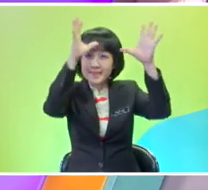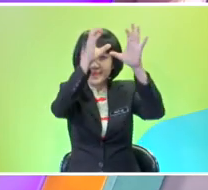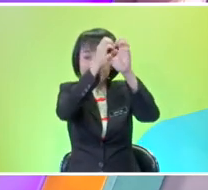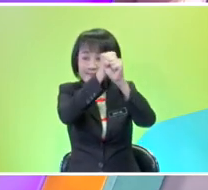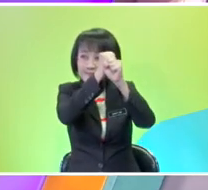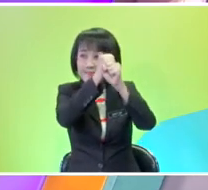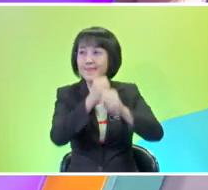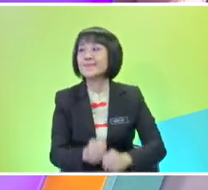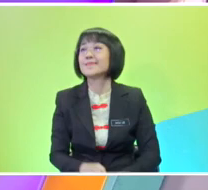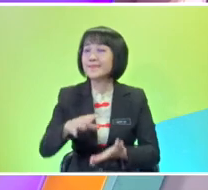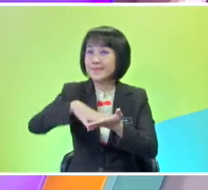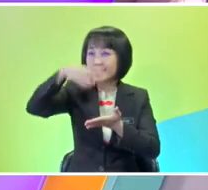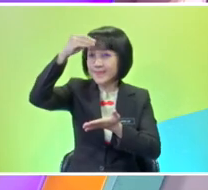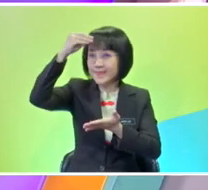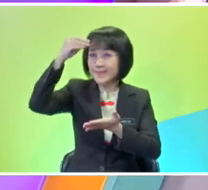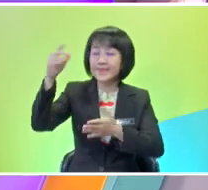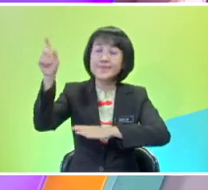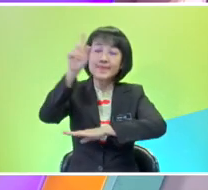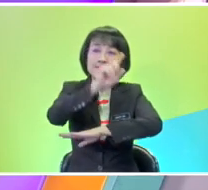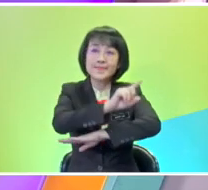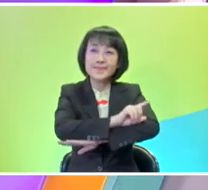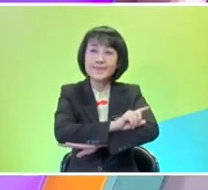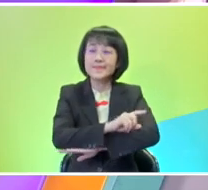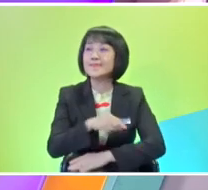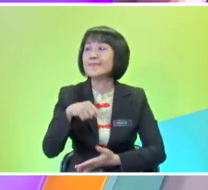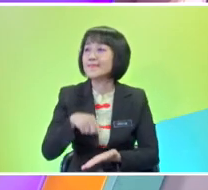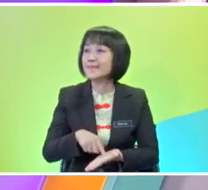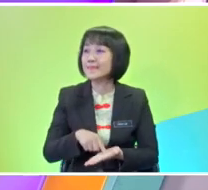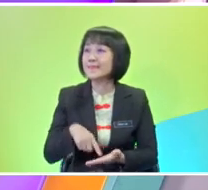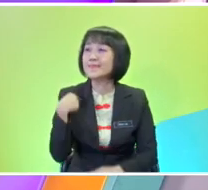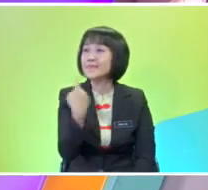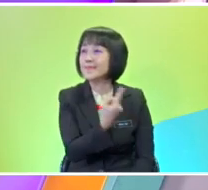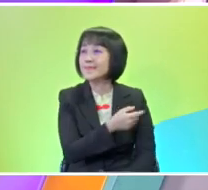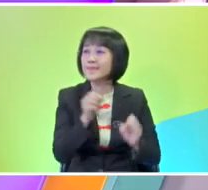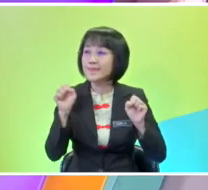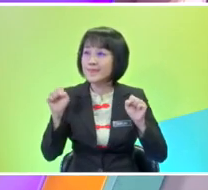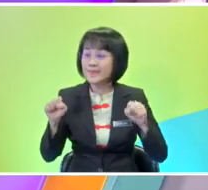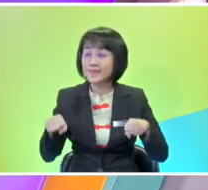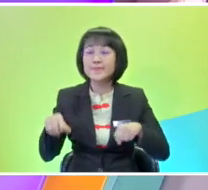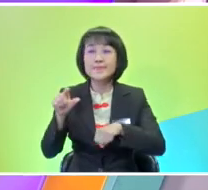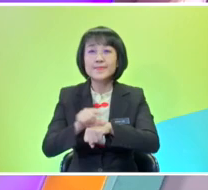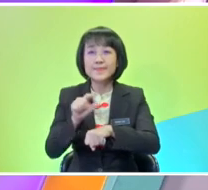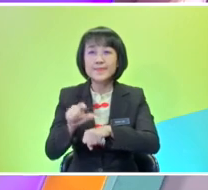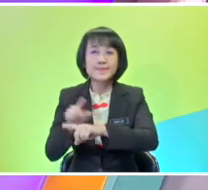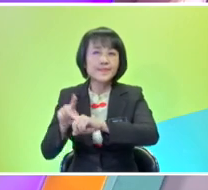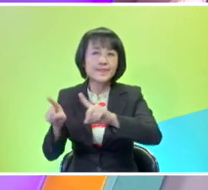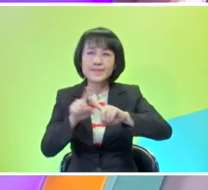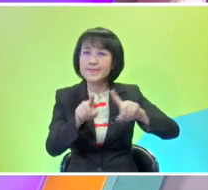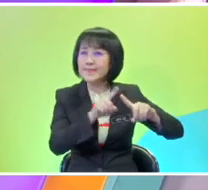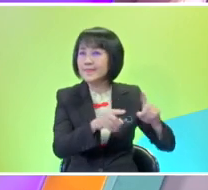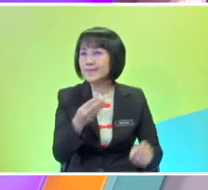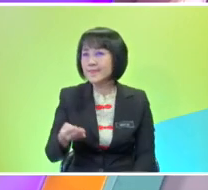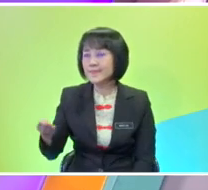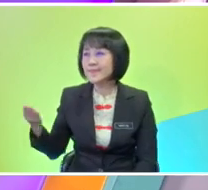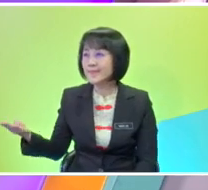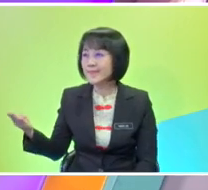kerajaan kita pada hari ini Oke sebenarnya kita boleh menggunakan berbagai media untuk kita dieksplorasi ke media